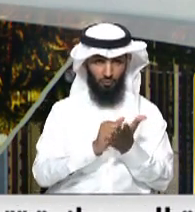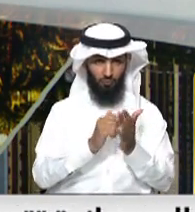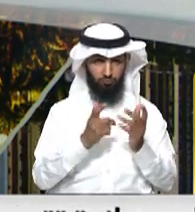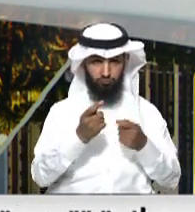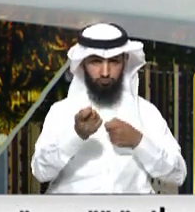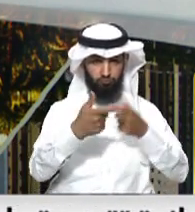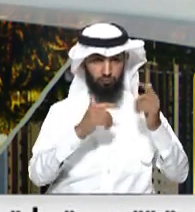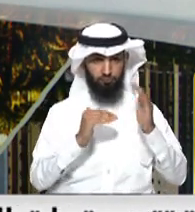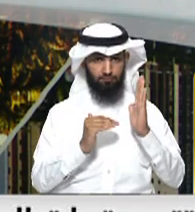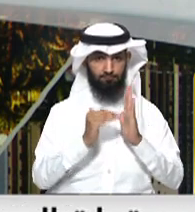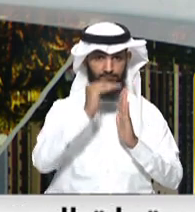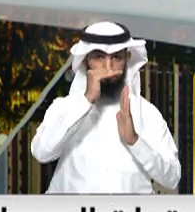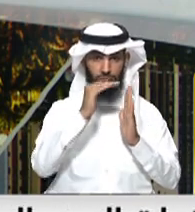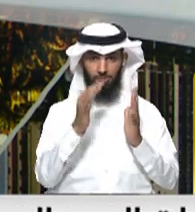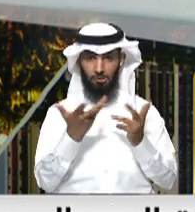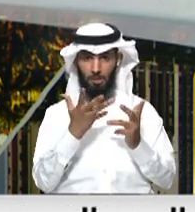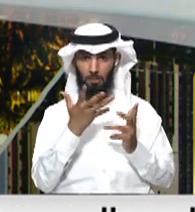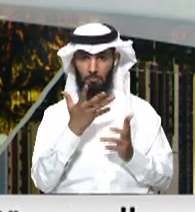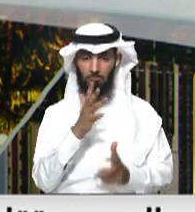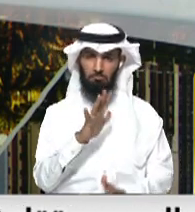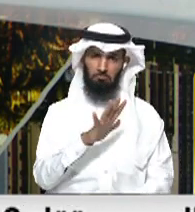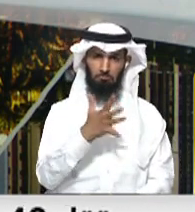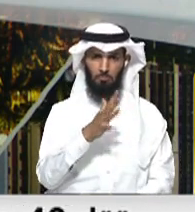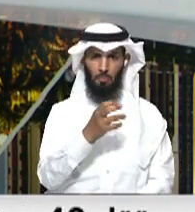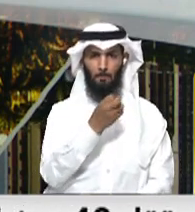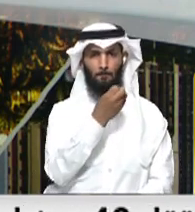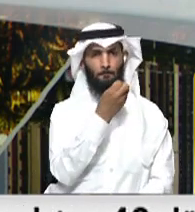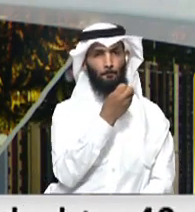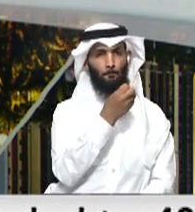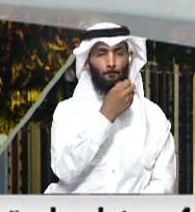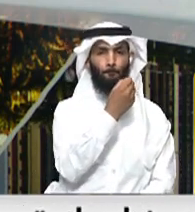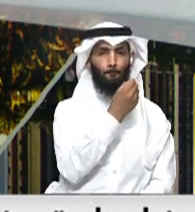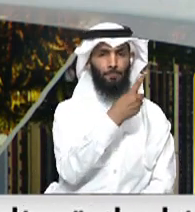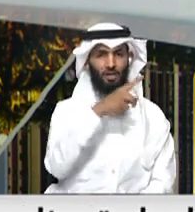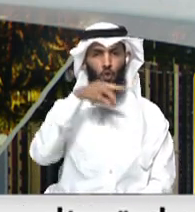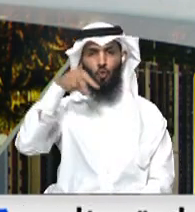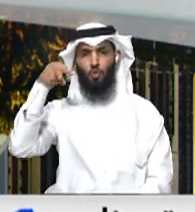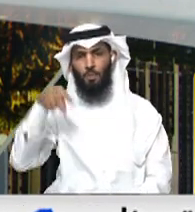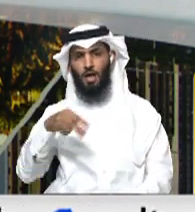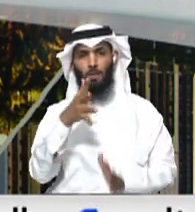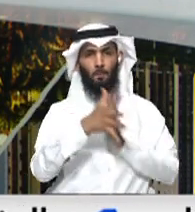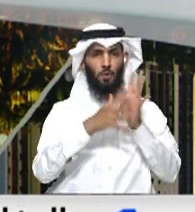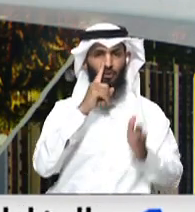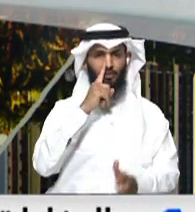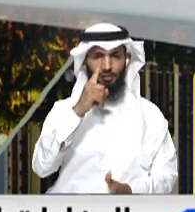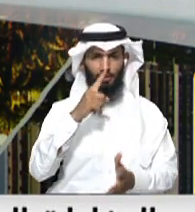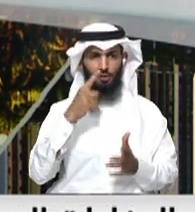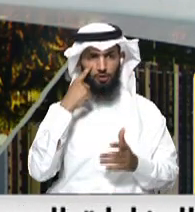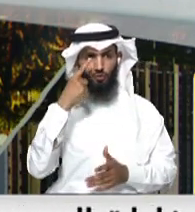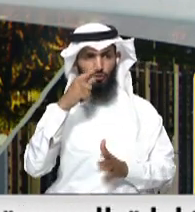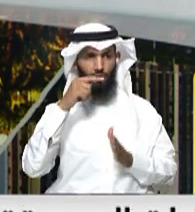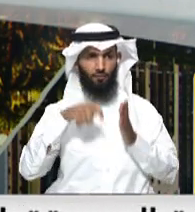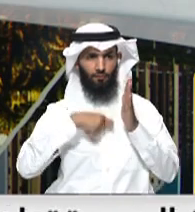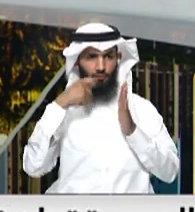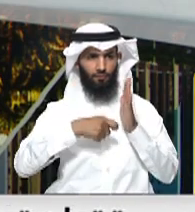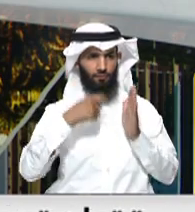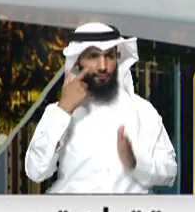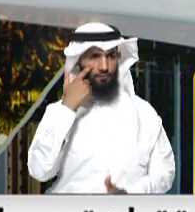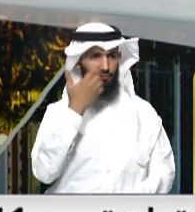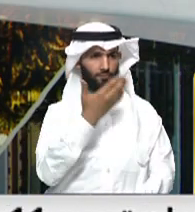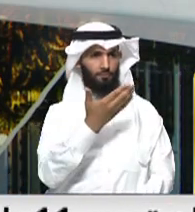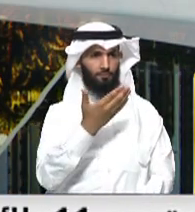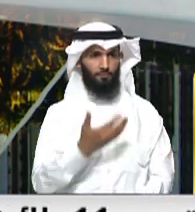هذه الحصة بحصوله على ما يقارب 108 ملايين دينار. التفاصيل في تقرير الزميل نواف الشراكي.